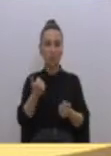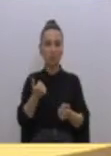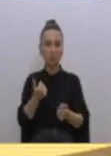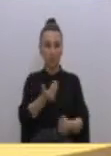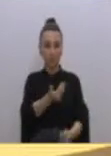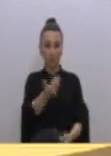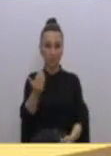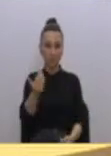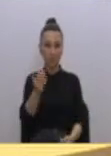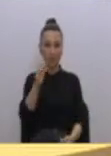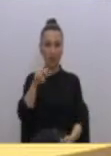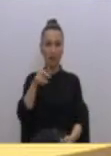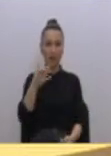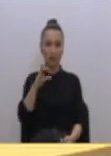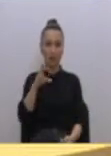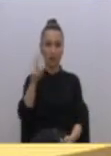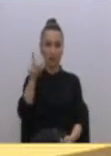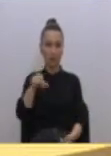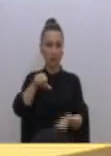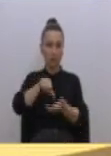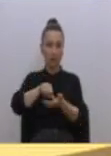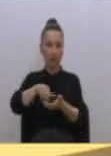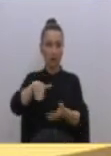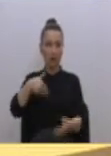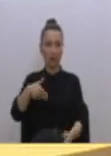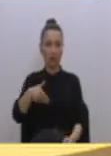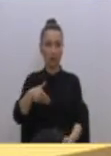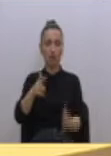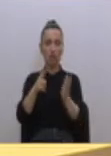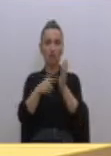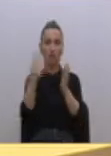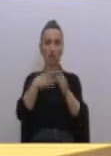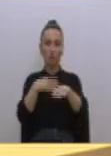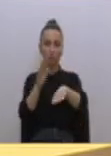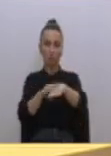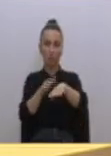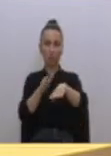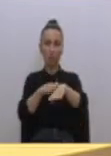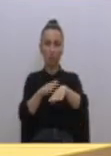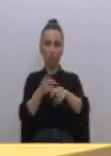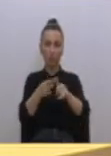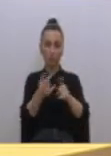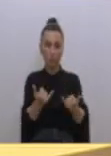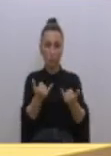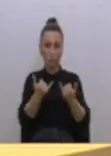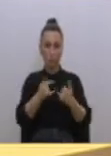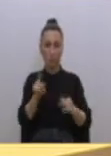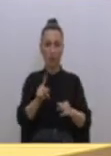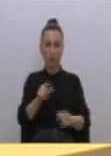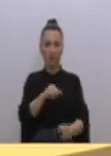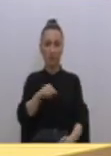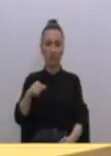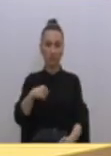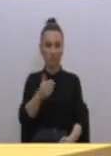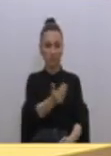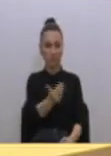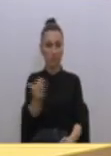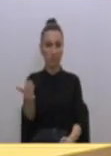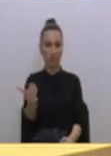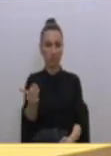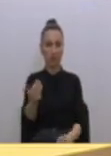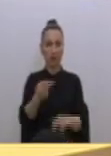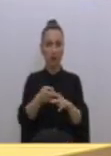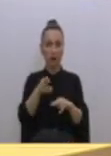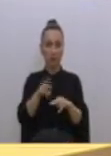ager Irakli Khadagishvili arari, utkharib da 7 jer. Eskhom upativtsemuloba tavat tkvens mimart. Da